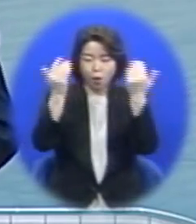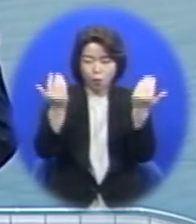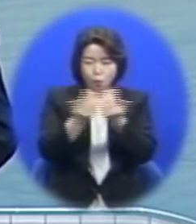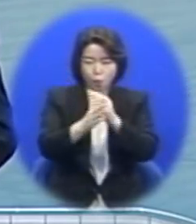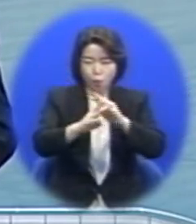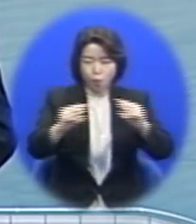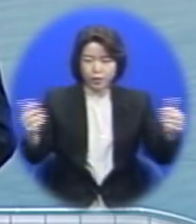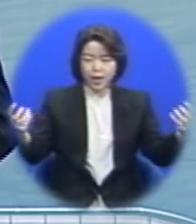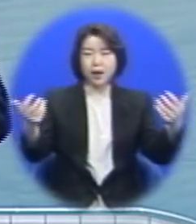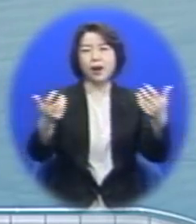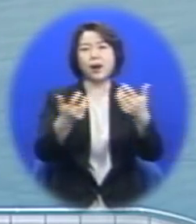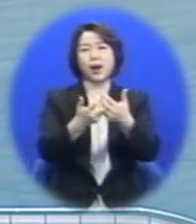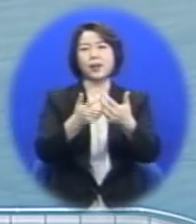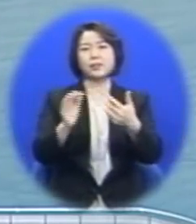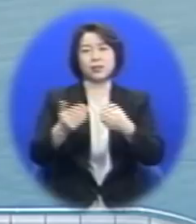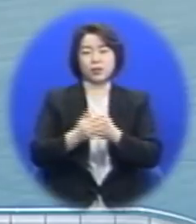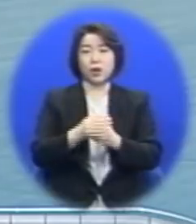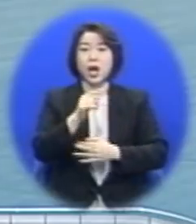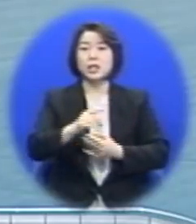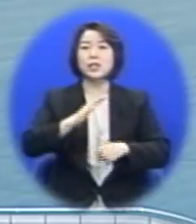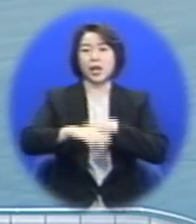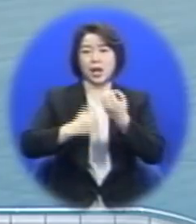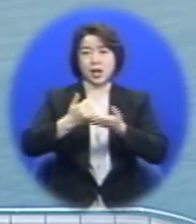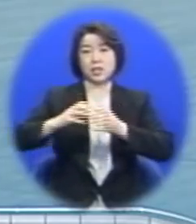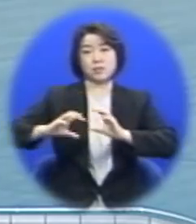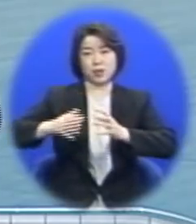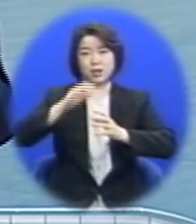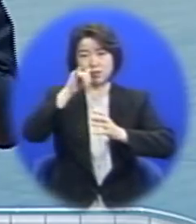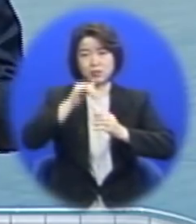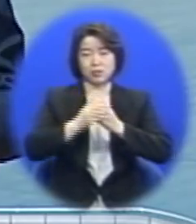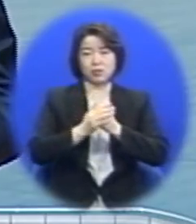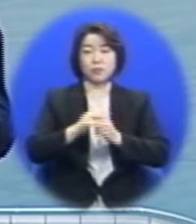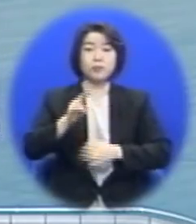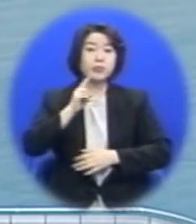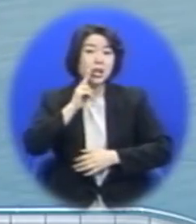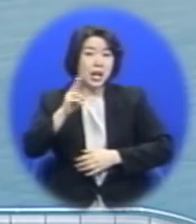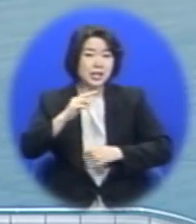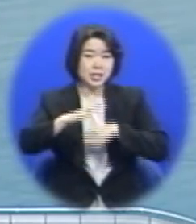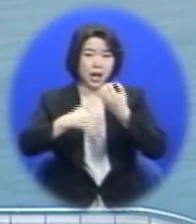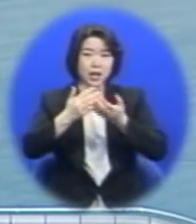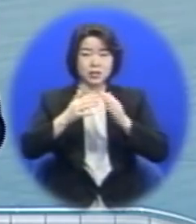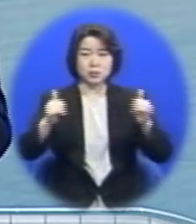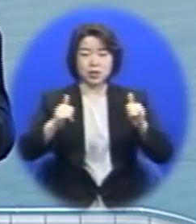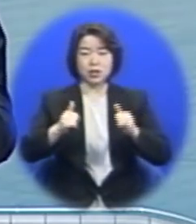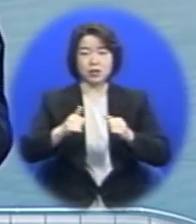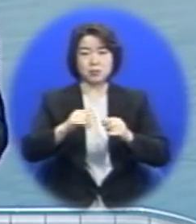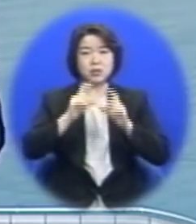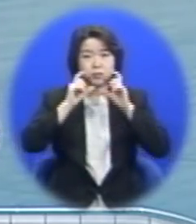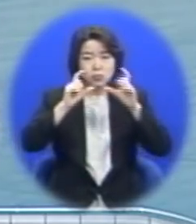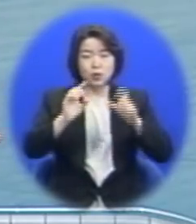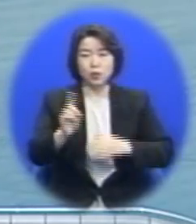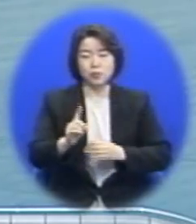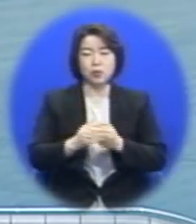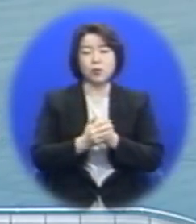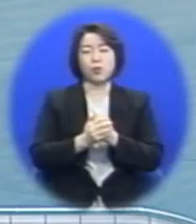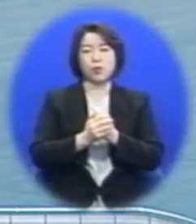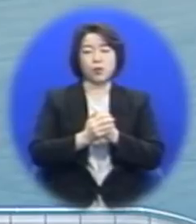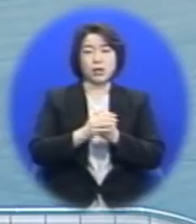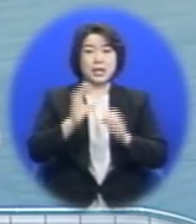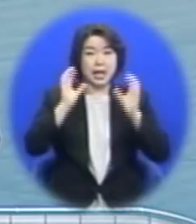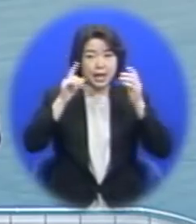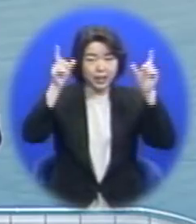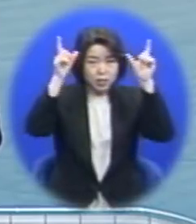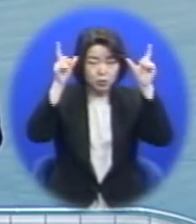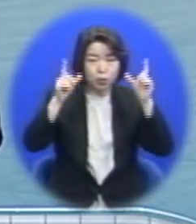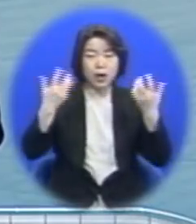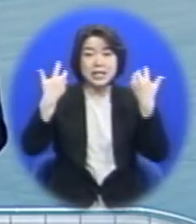가득합니다. 그게 하나님의 나라입니다. 이사야 선지자가 이렇게 예언했습니다. 송아지와 사자가 함께